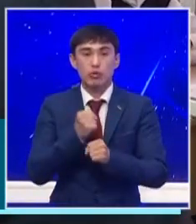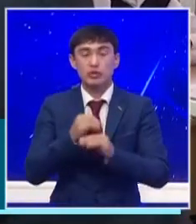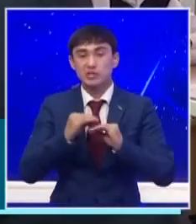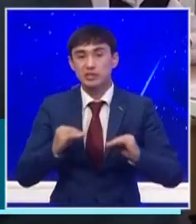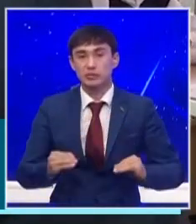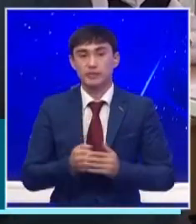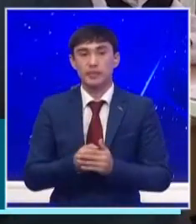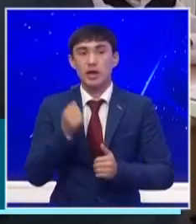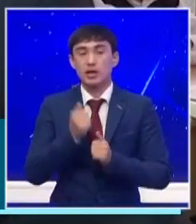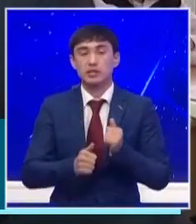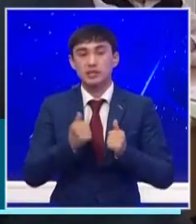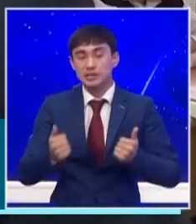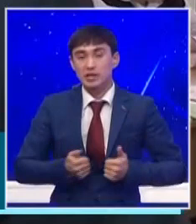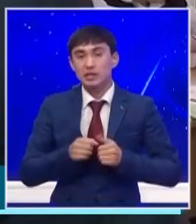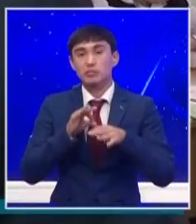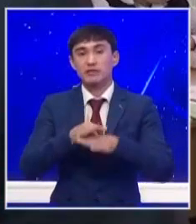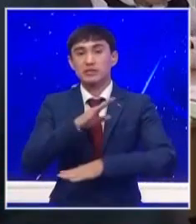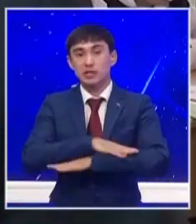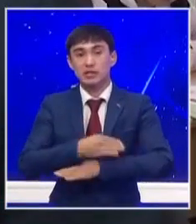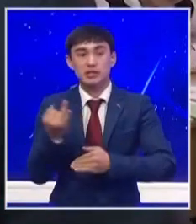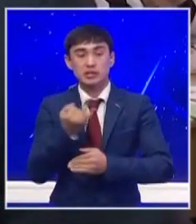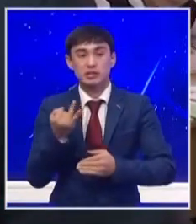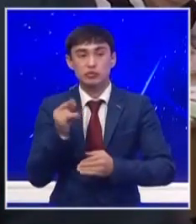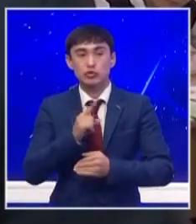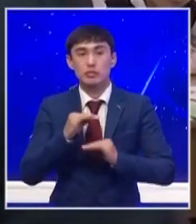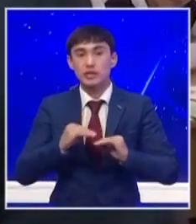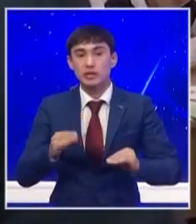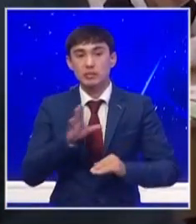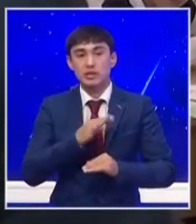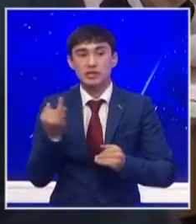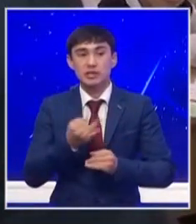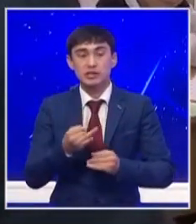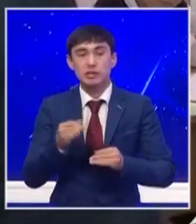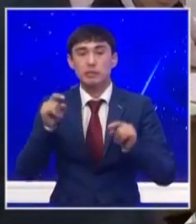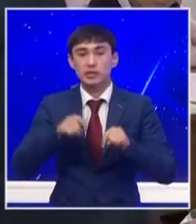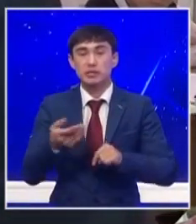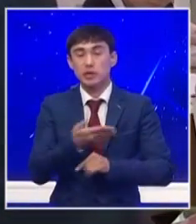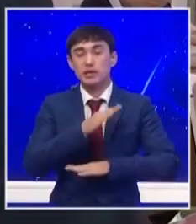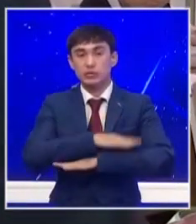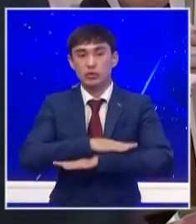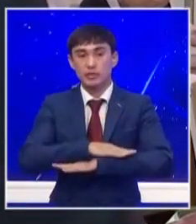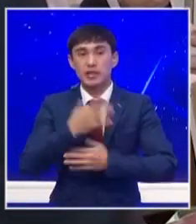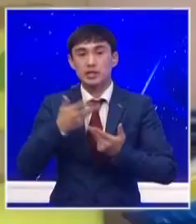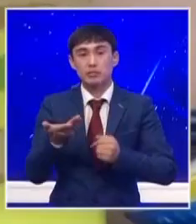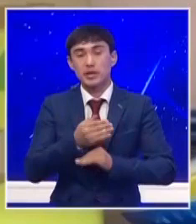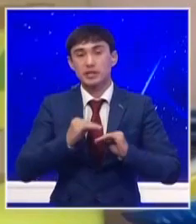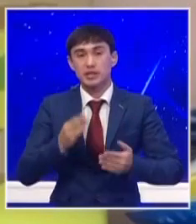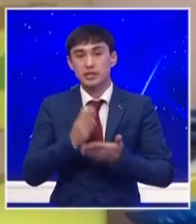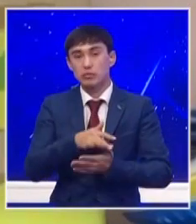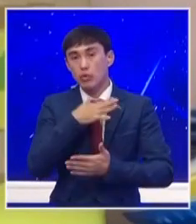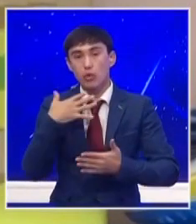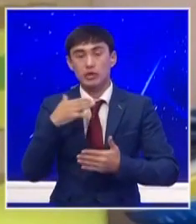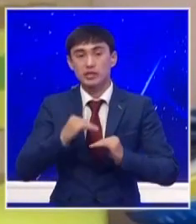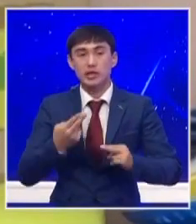школьниками каждый раз я стараюсь провести занятия увлекательном оща мои занятия среди моих учеников немало